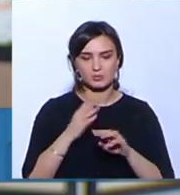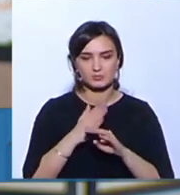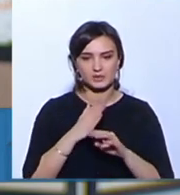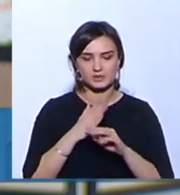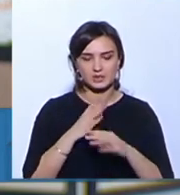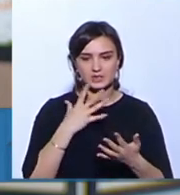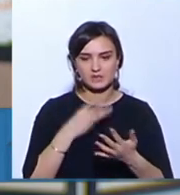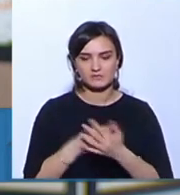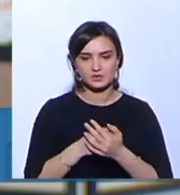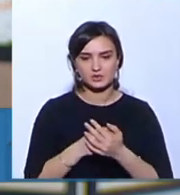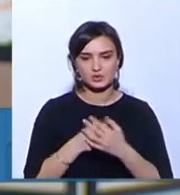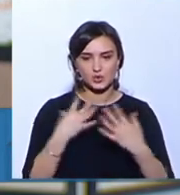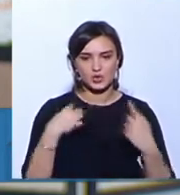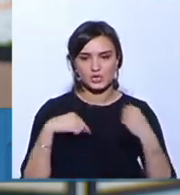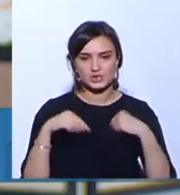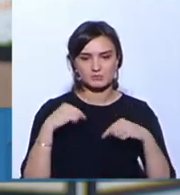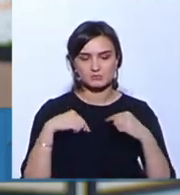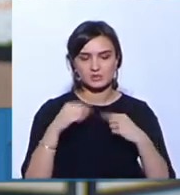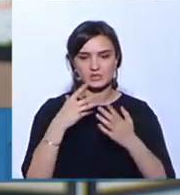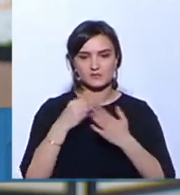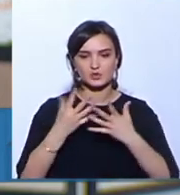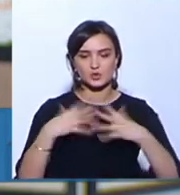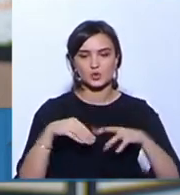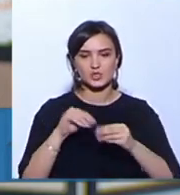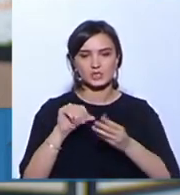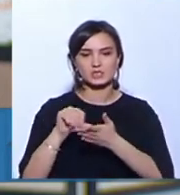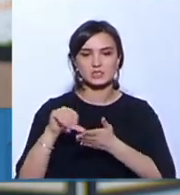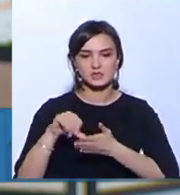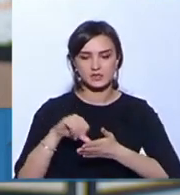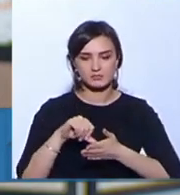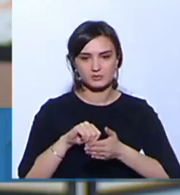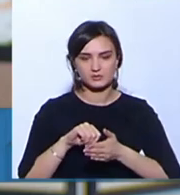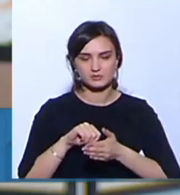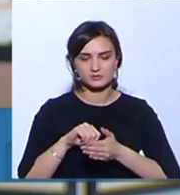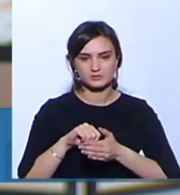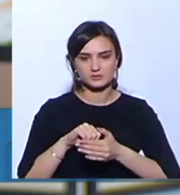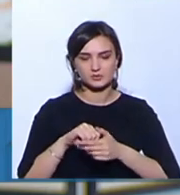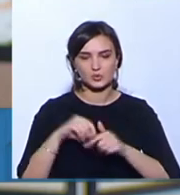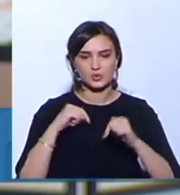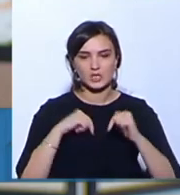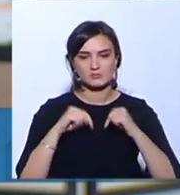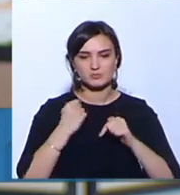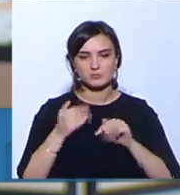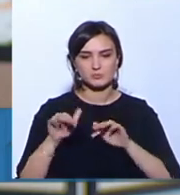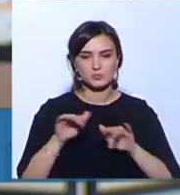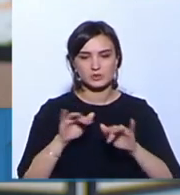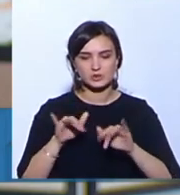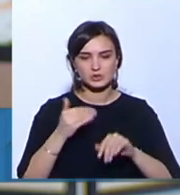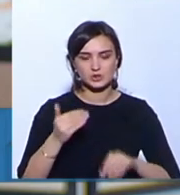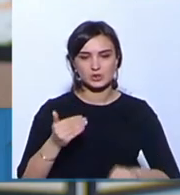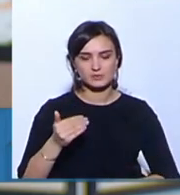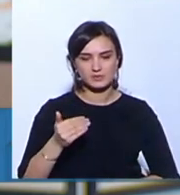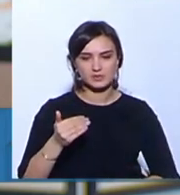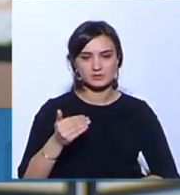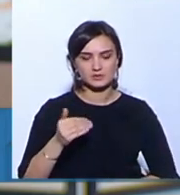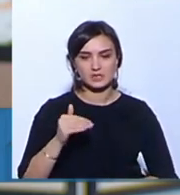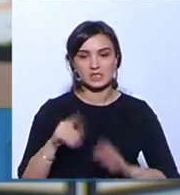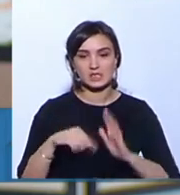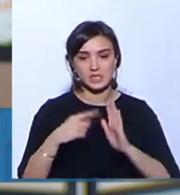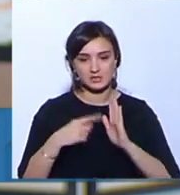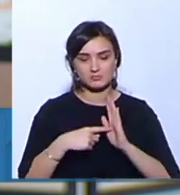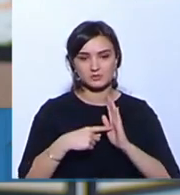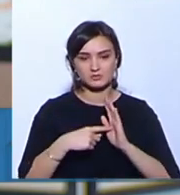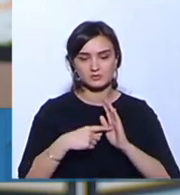არიან თავისი ორგანიზმის, თავისი ოჯახის წევრების ორგანიზმის ფუნქციონირების